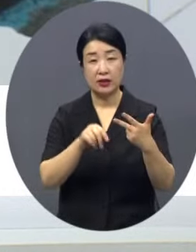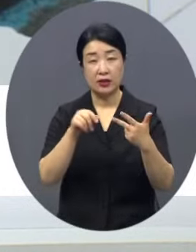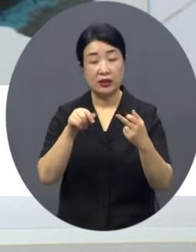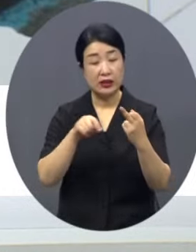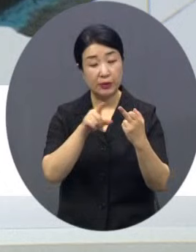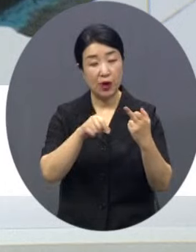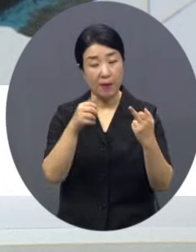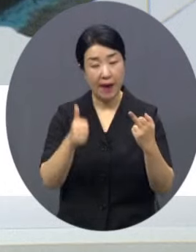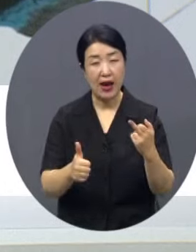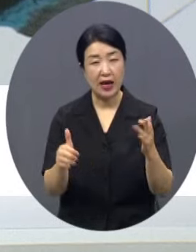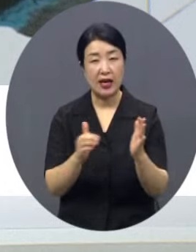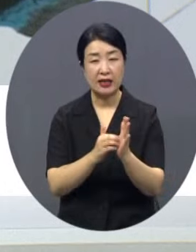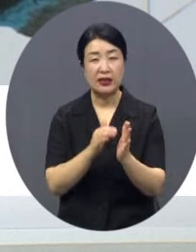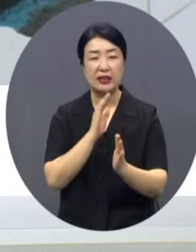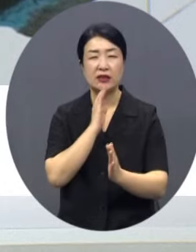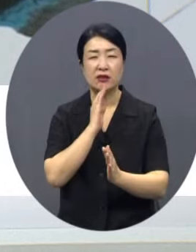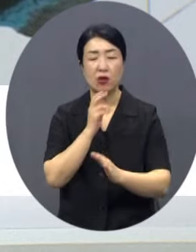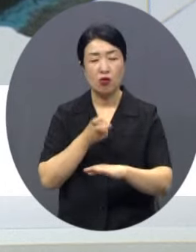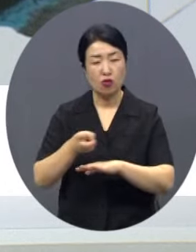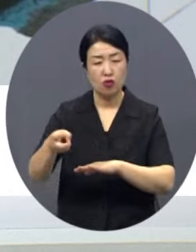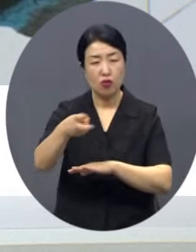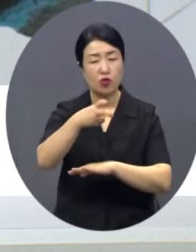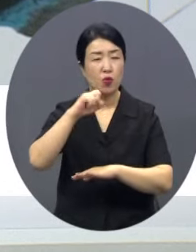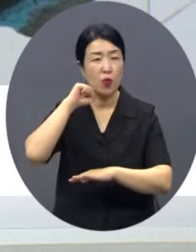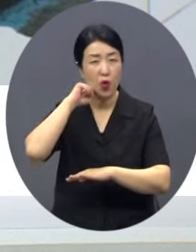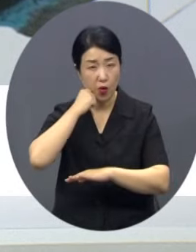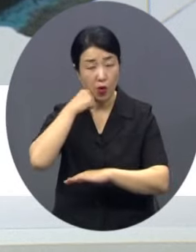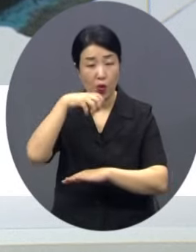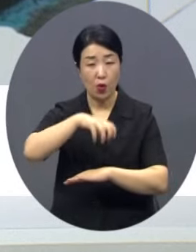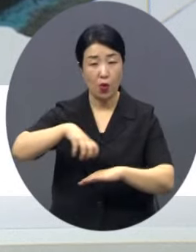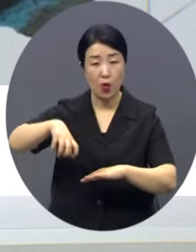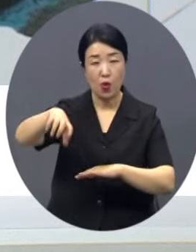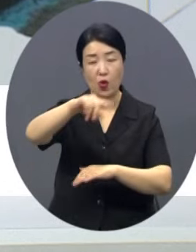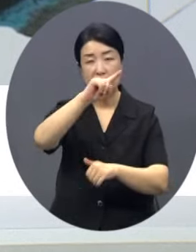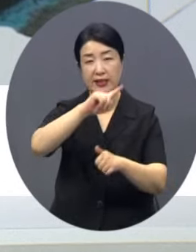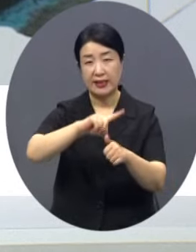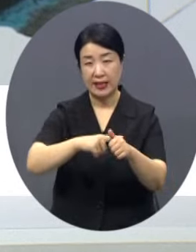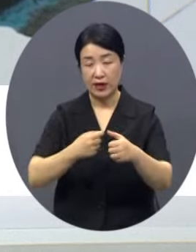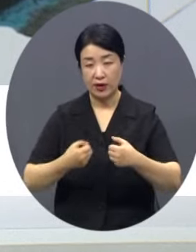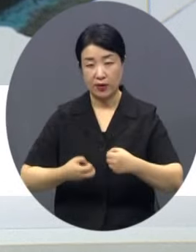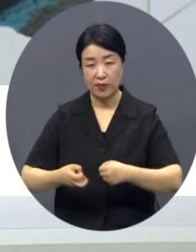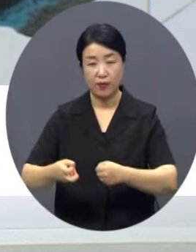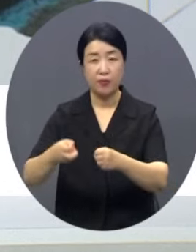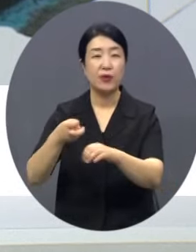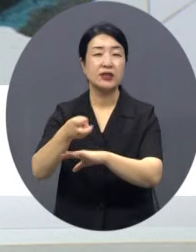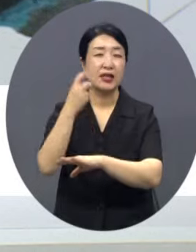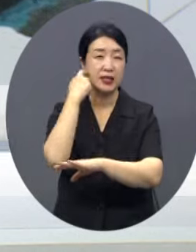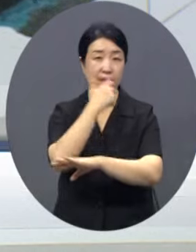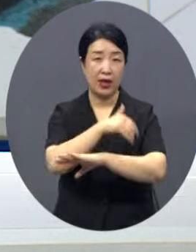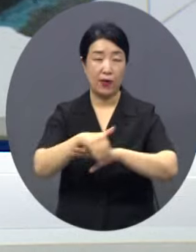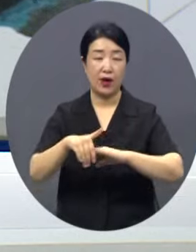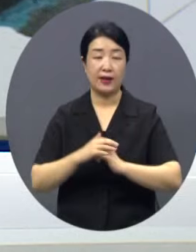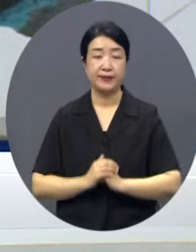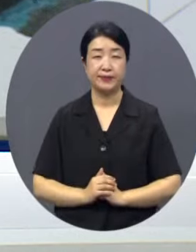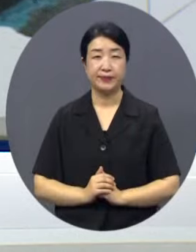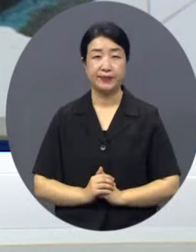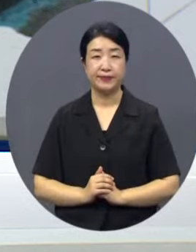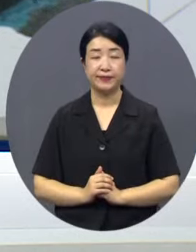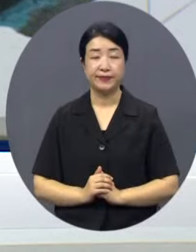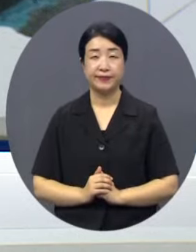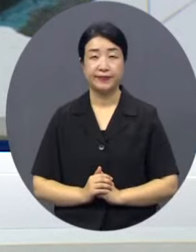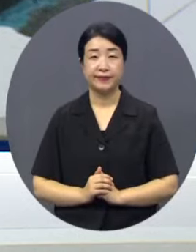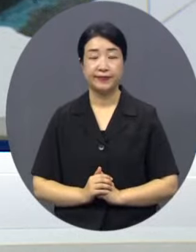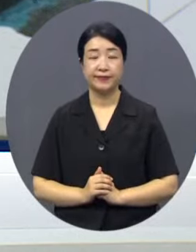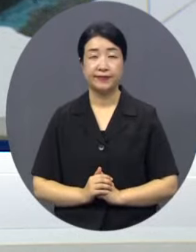운행을 거쳐 대중교통이 취약한 노선과 시간대에 자율주행 차량을 투입할 계획입니다. 보도에 이소현